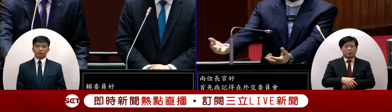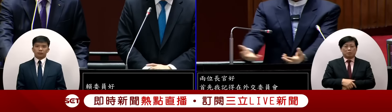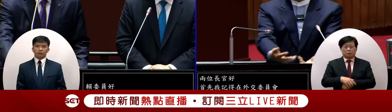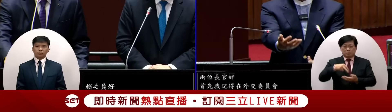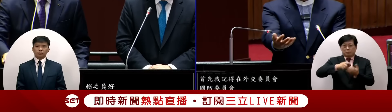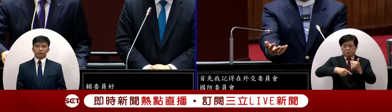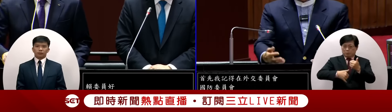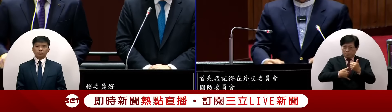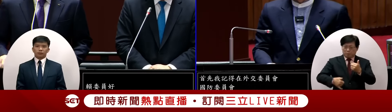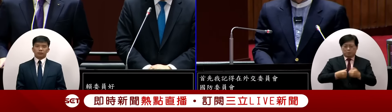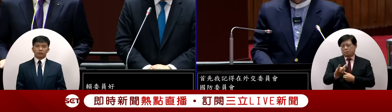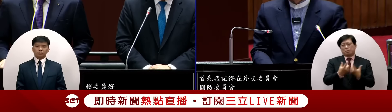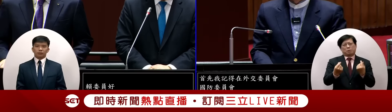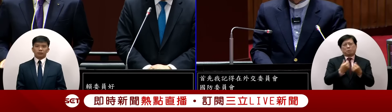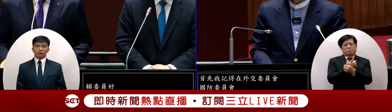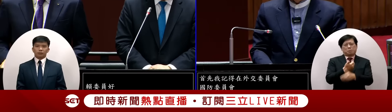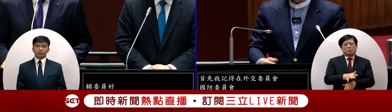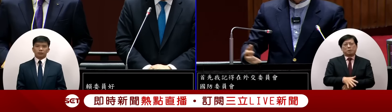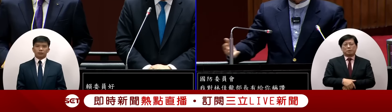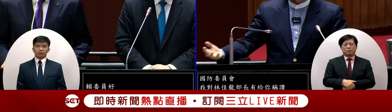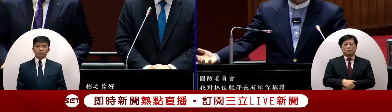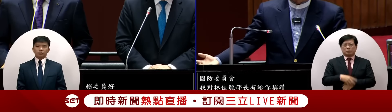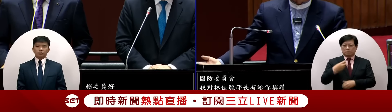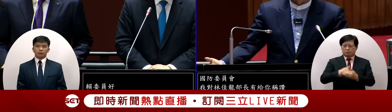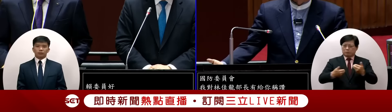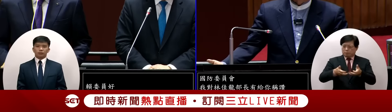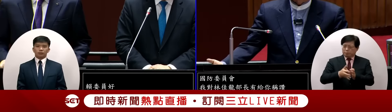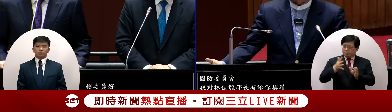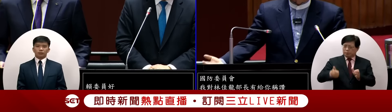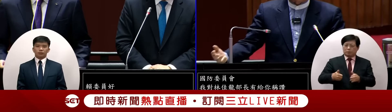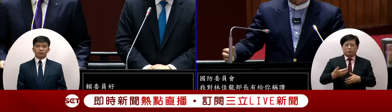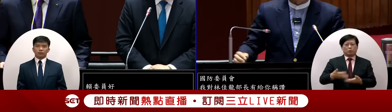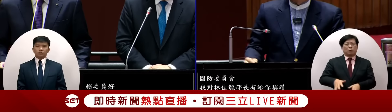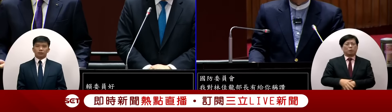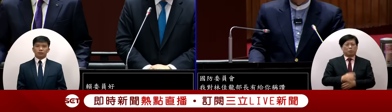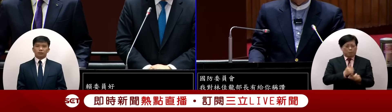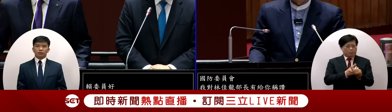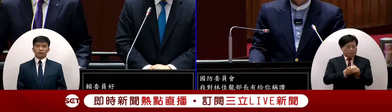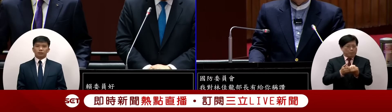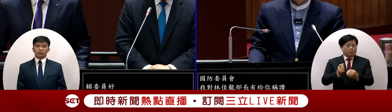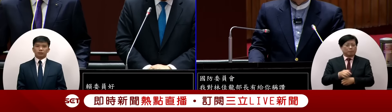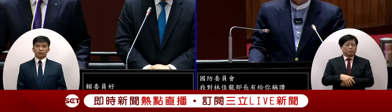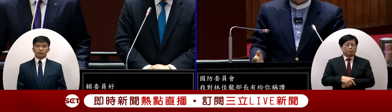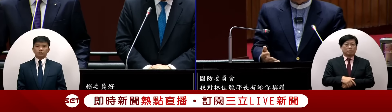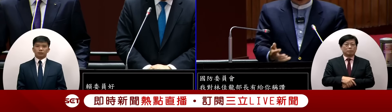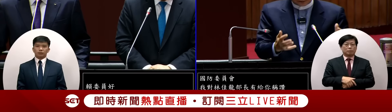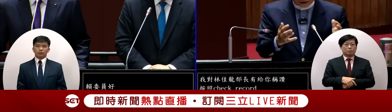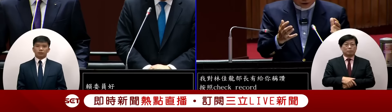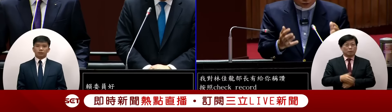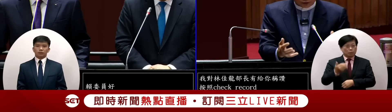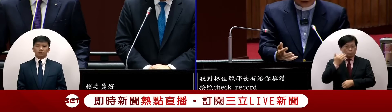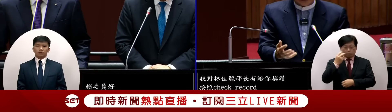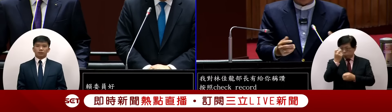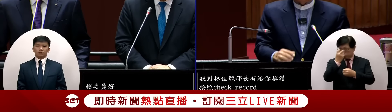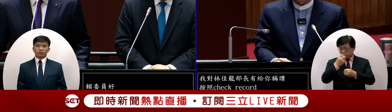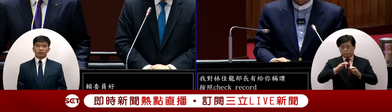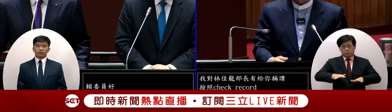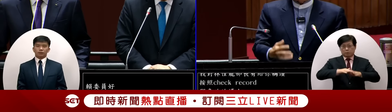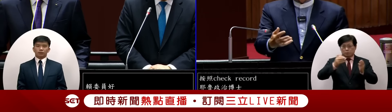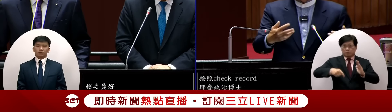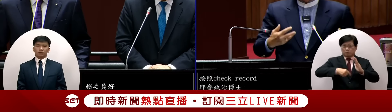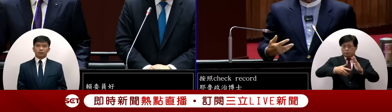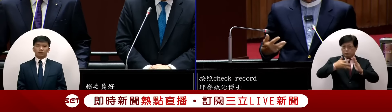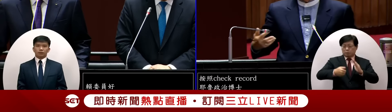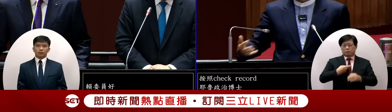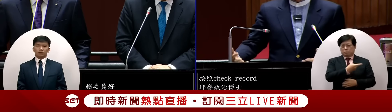个立法委员，两个都有了哈、哦，当过交通部长等等的。反观我们现在的卓院长，就